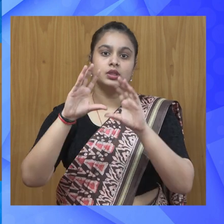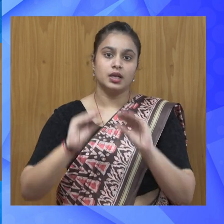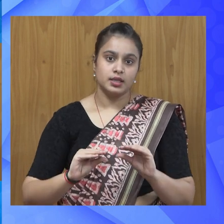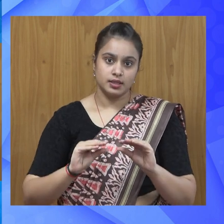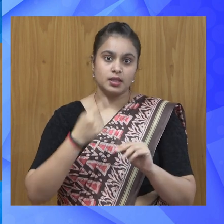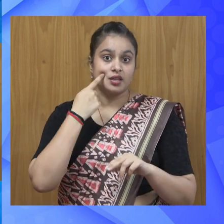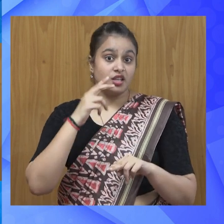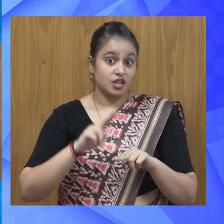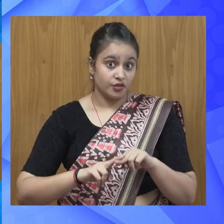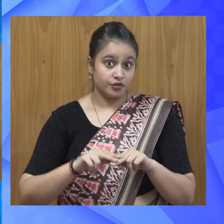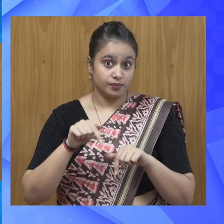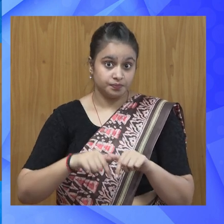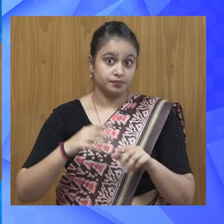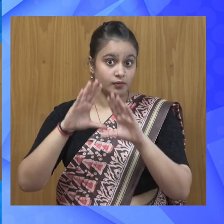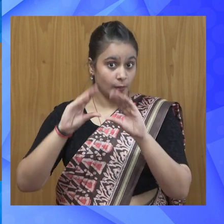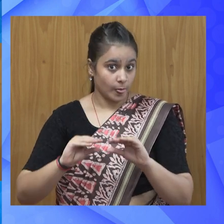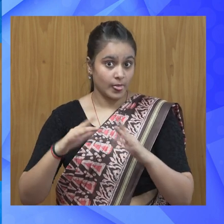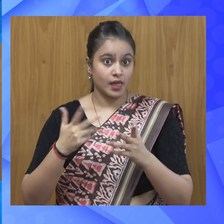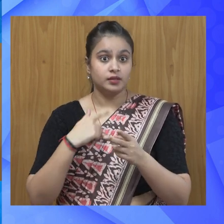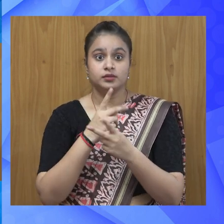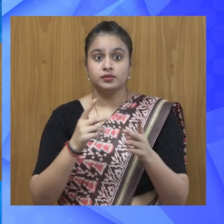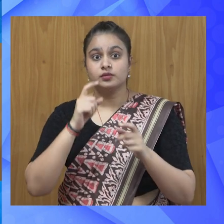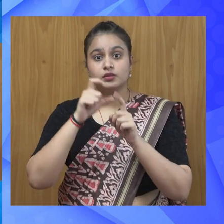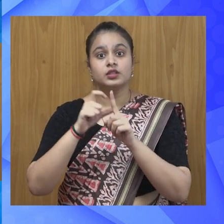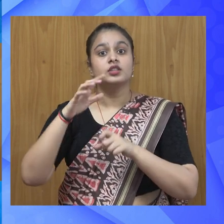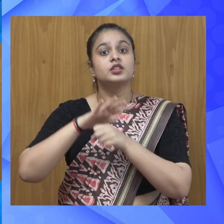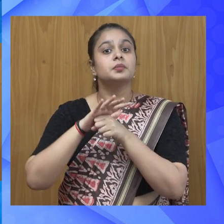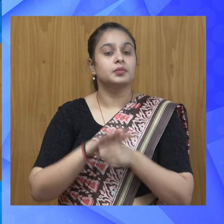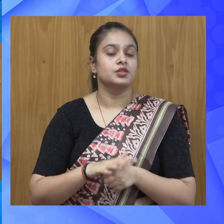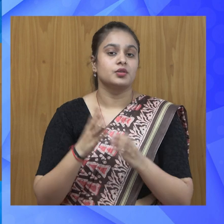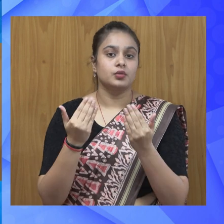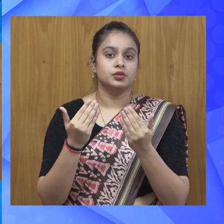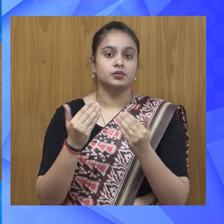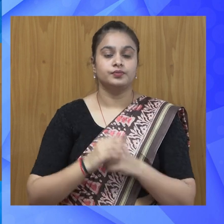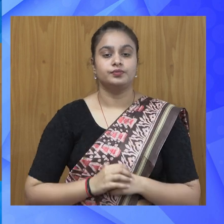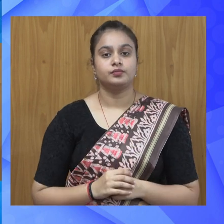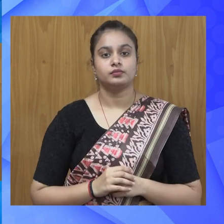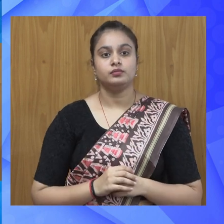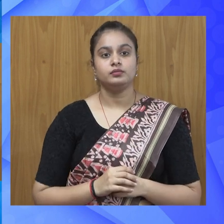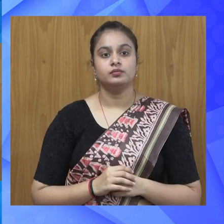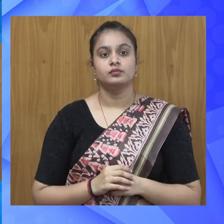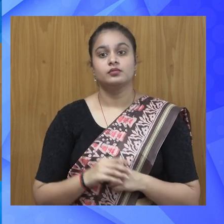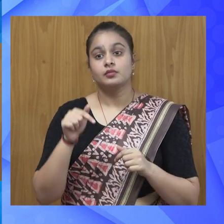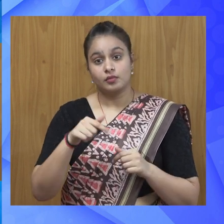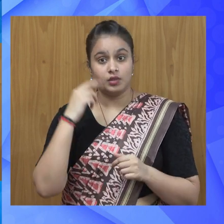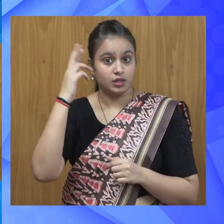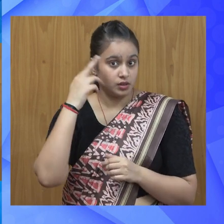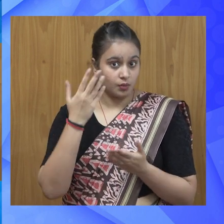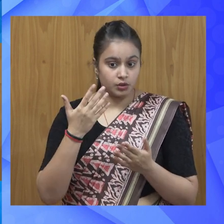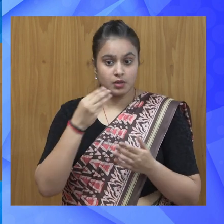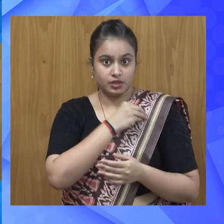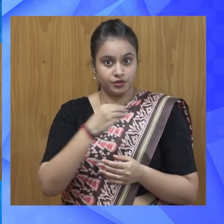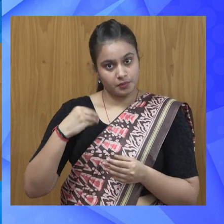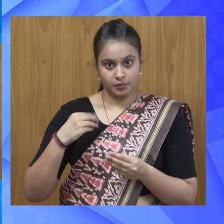रीसेंट परफॉर्मेंस डाउन हुई है तो हमेशा हम इमोशनल डिसऑर्डर या डिप्रेशन को रूल आउट करते हैं, हमेशा उसको देखते हैं कहीं वो कारण तो नहीं है, ट्रीटमेंट